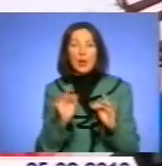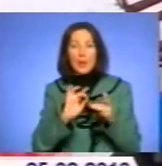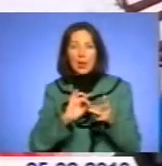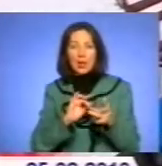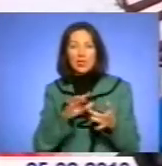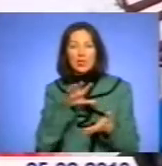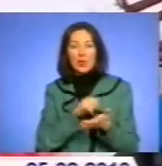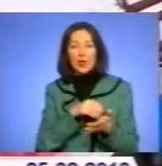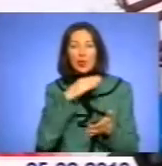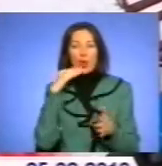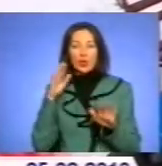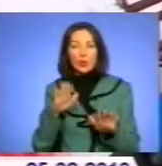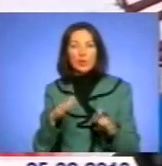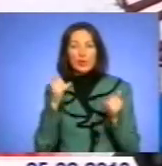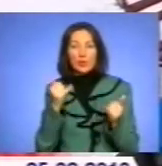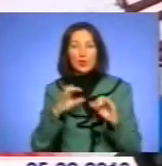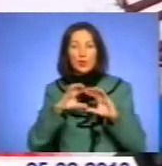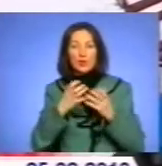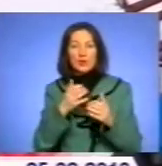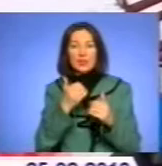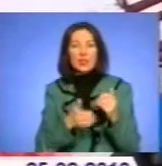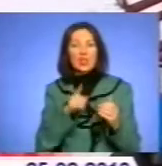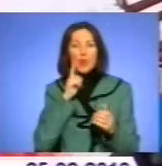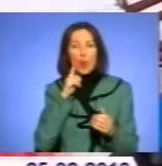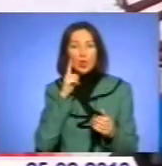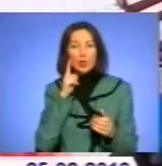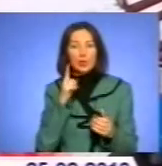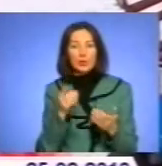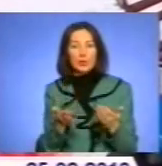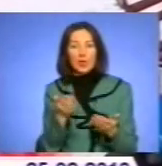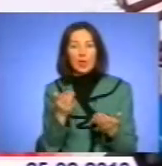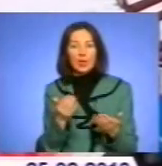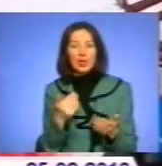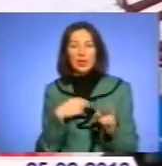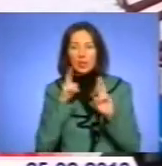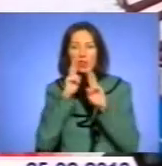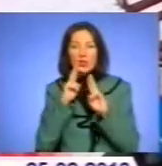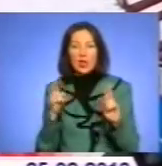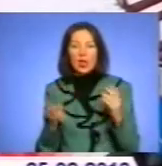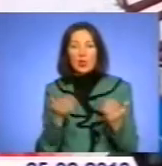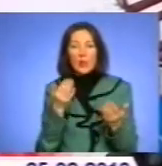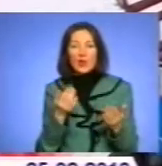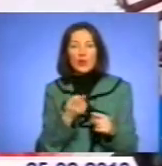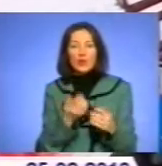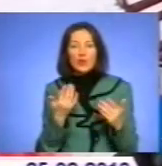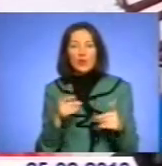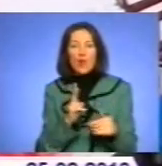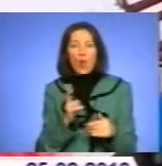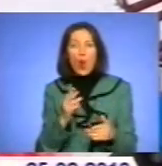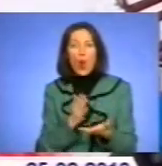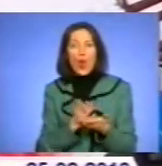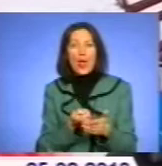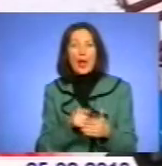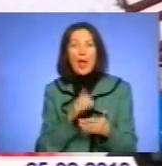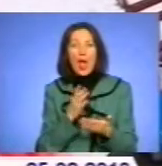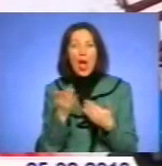в теперішньому світі, серед молоді. Але, не знаю, напевно, це вже як в кого яке бажання. Хтось більше